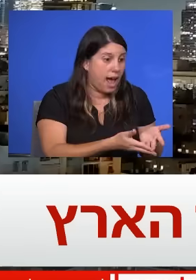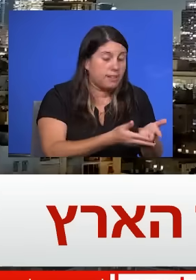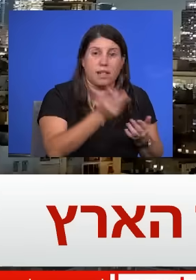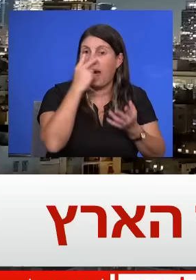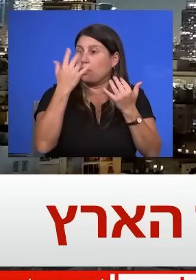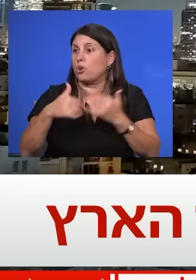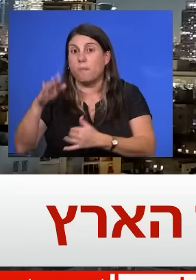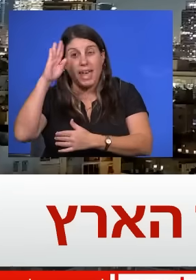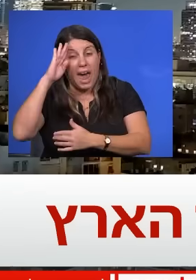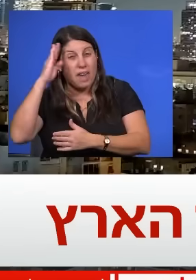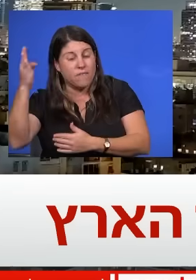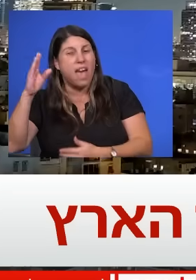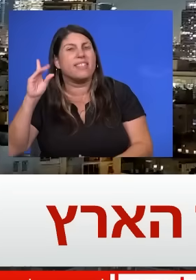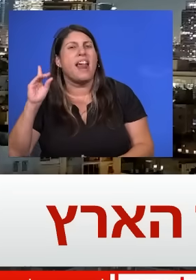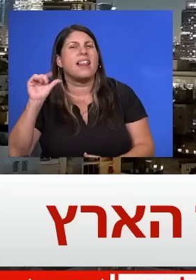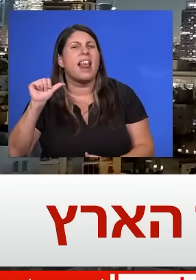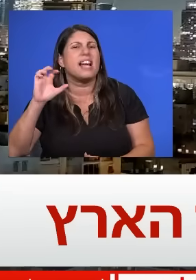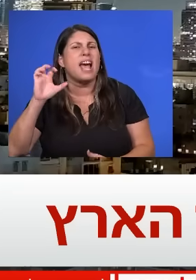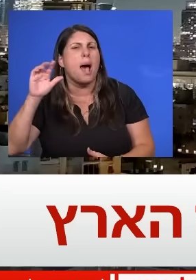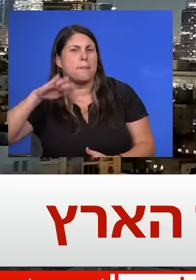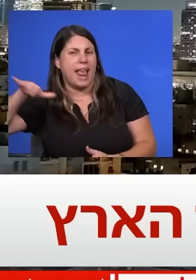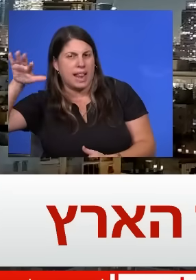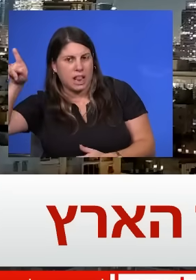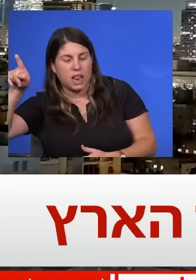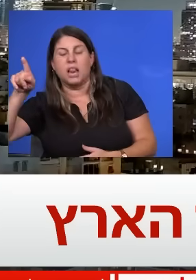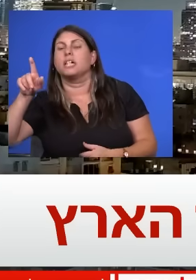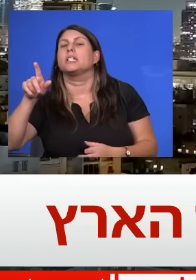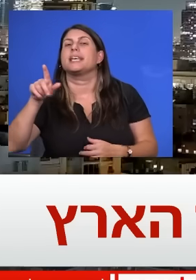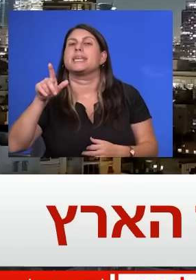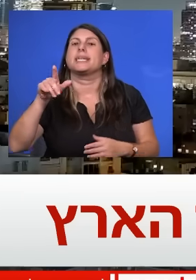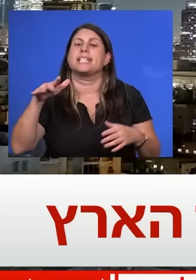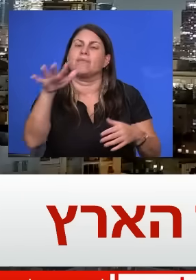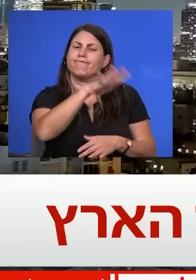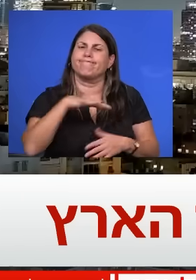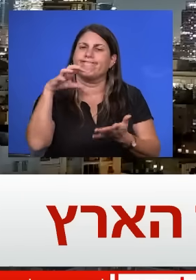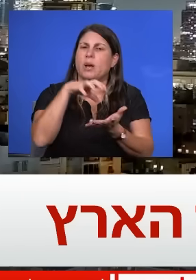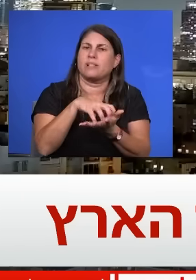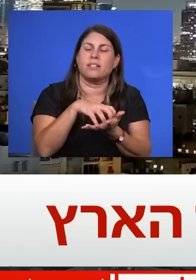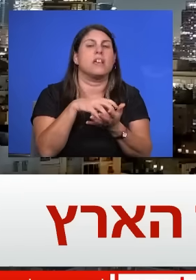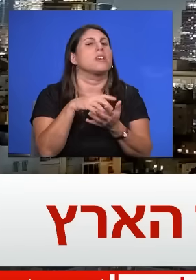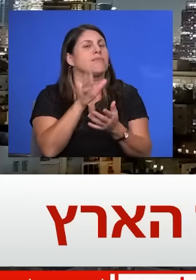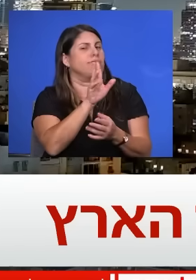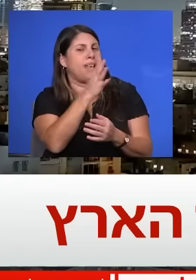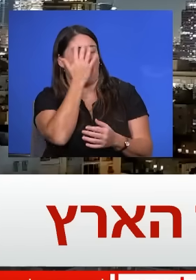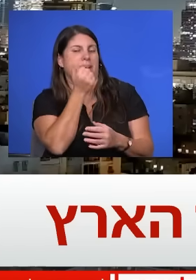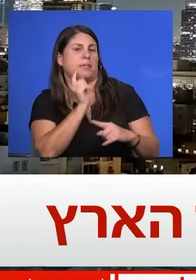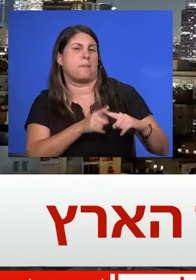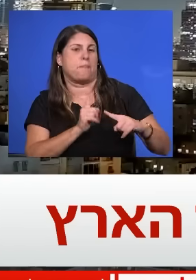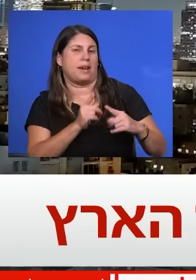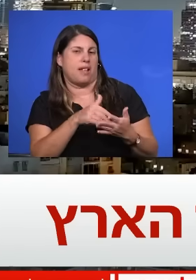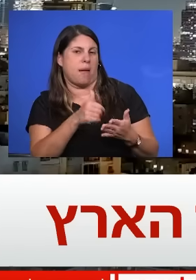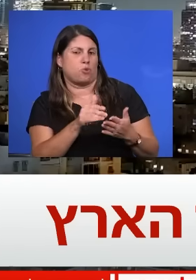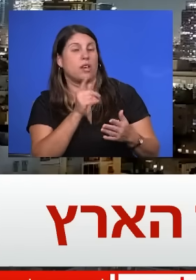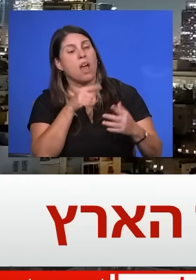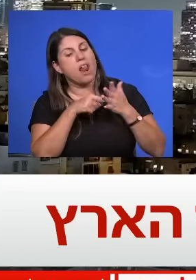כרמל, לאזור גוש דן. הוא מקפיד להחזיק את היכולת הזאת ולשמר אותה ולהראות לנו, לאזרחי ישראל, שהוא עדיין